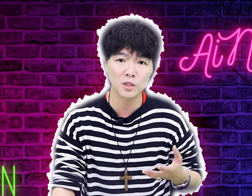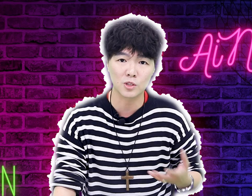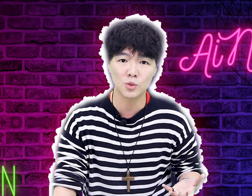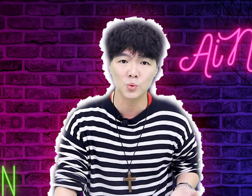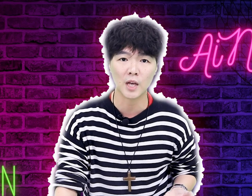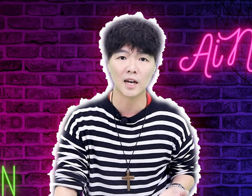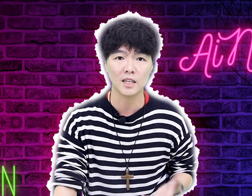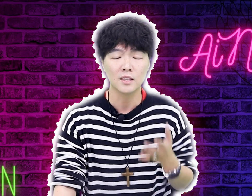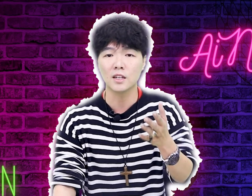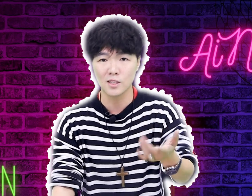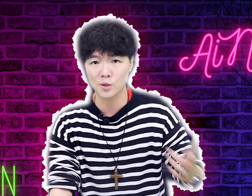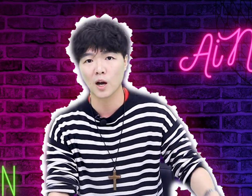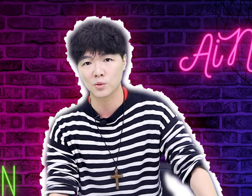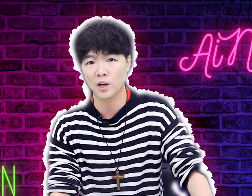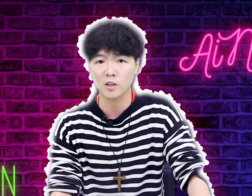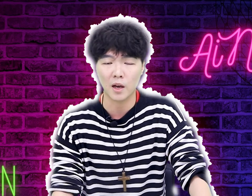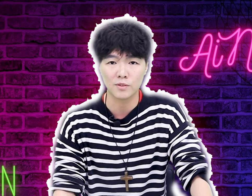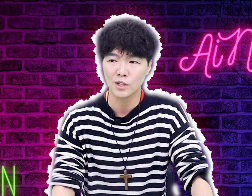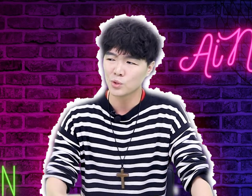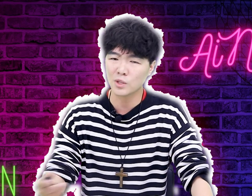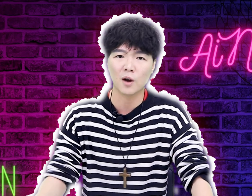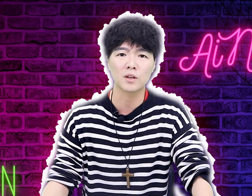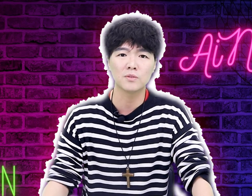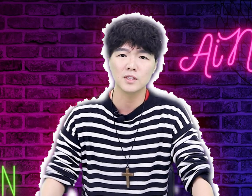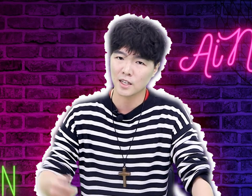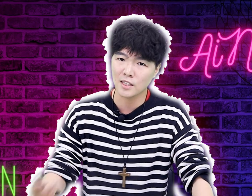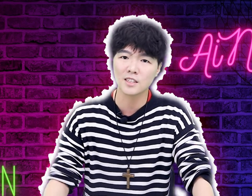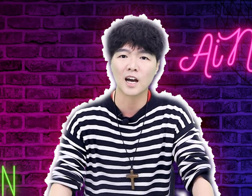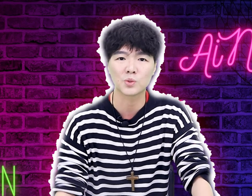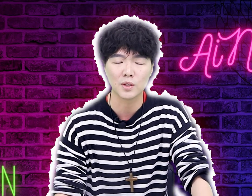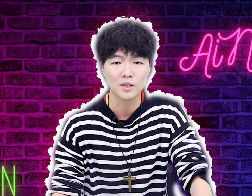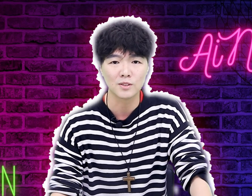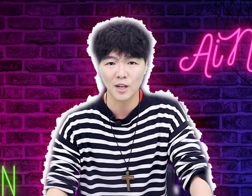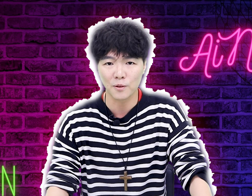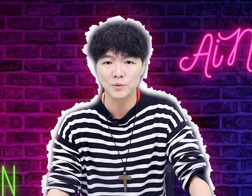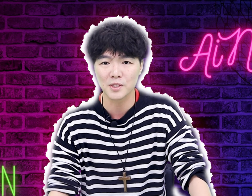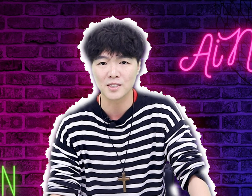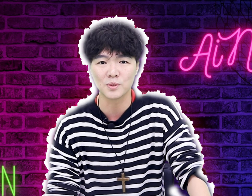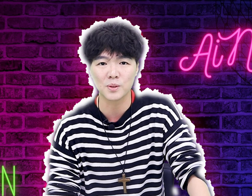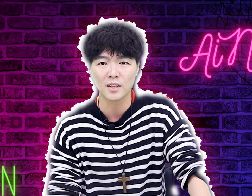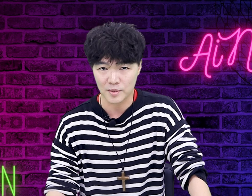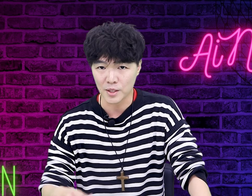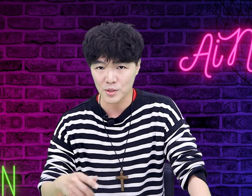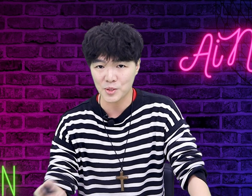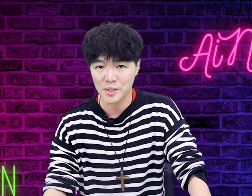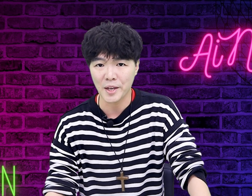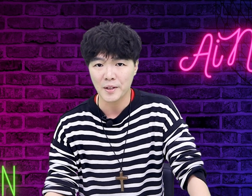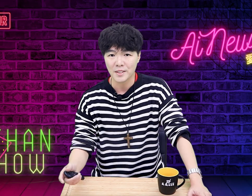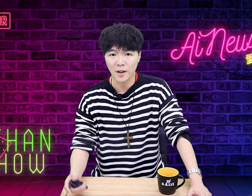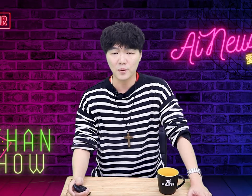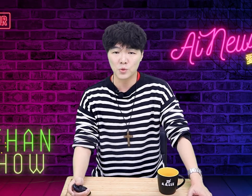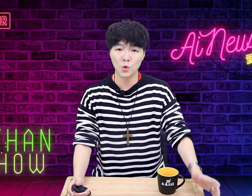人都变得知书达理。你儿子都考试考100分，就算考0分也可以进大学，只要他的肤色正确的世